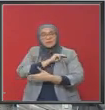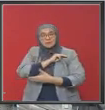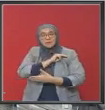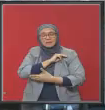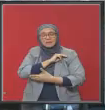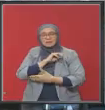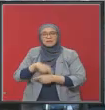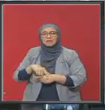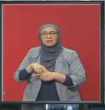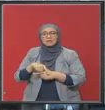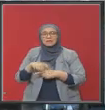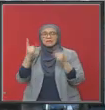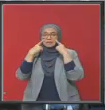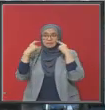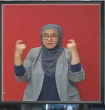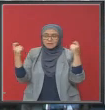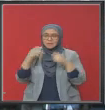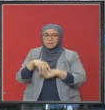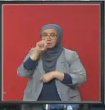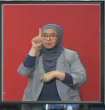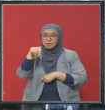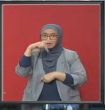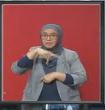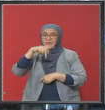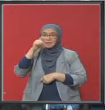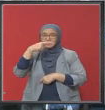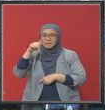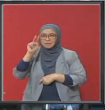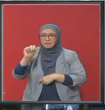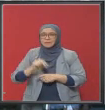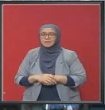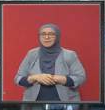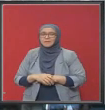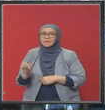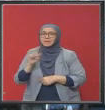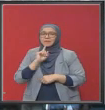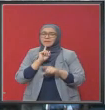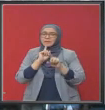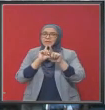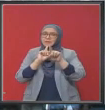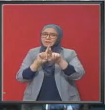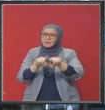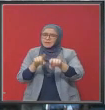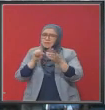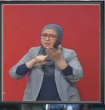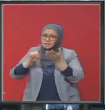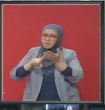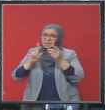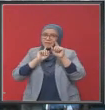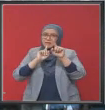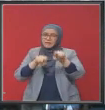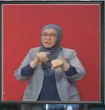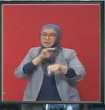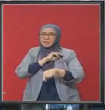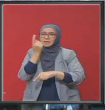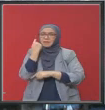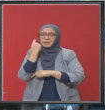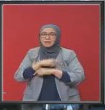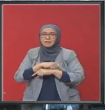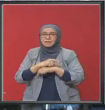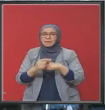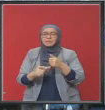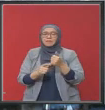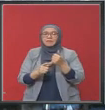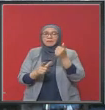cadangan baru soal mp3no ke merujuk kepada jawaban menteri Swedia kemarin speaker